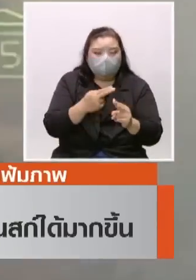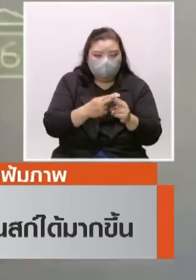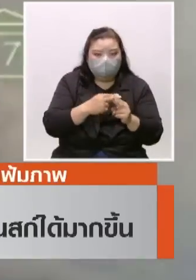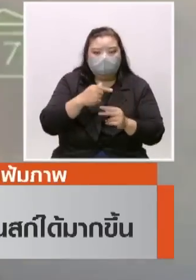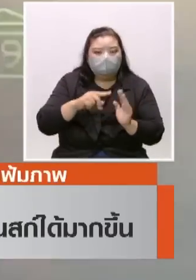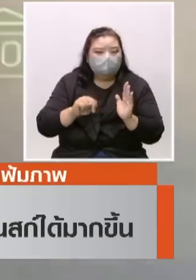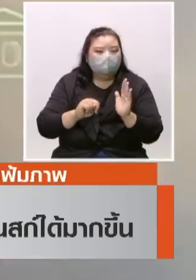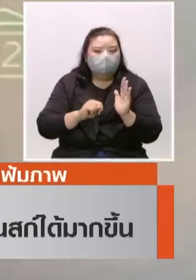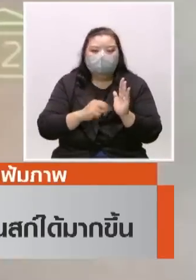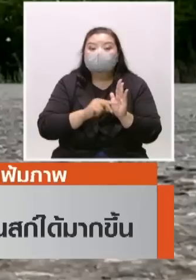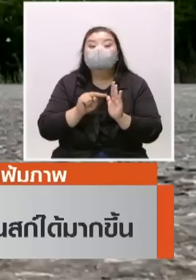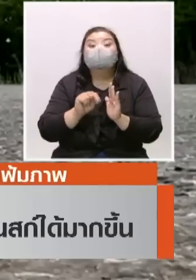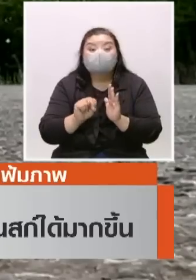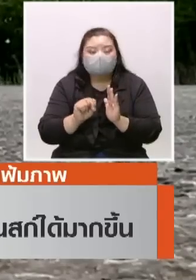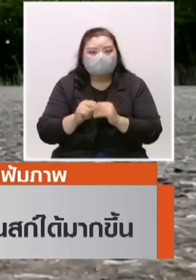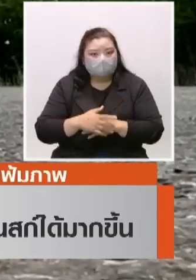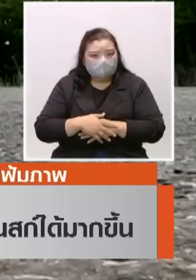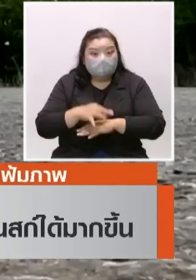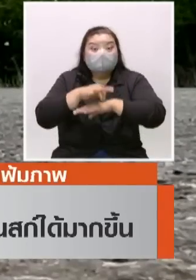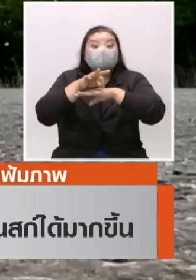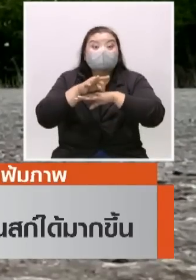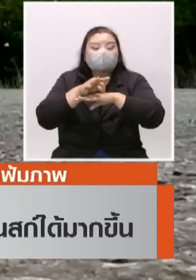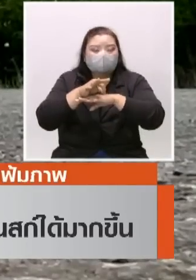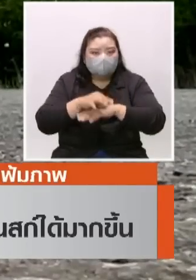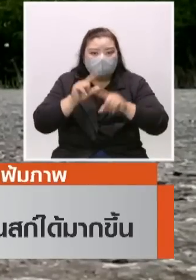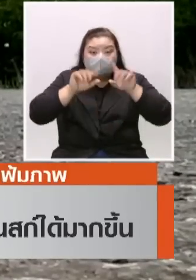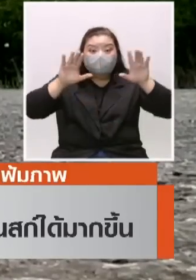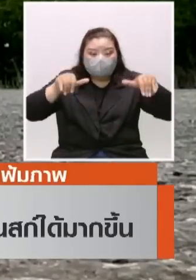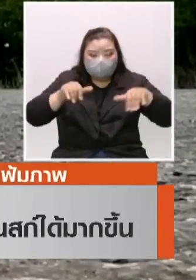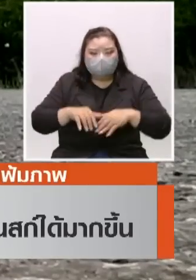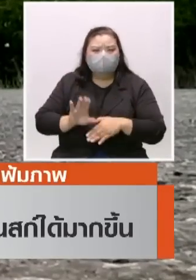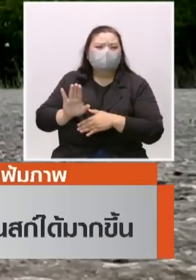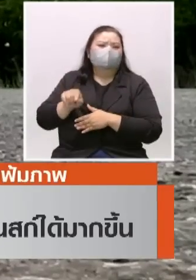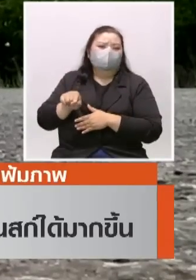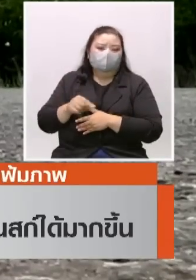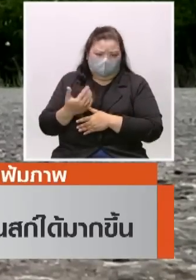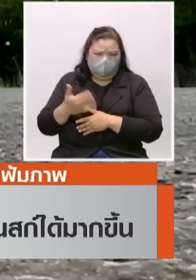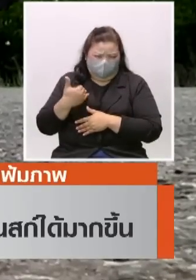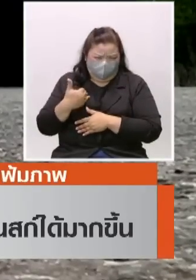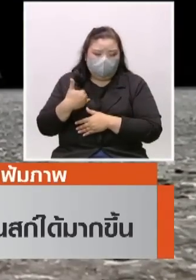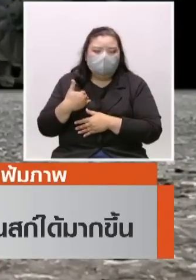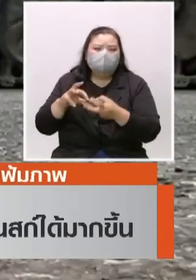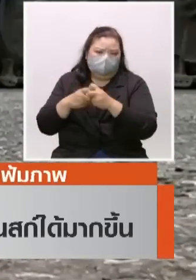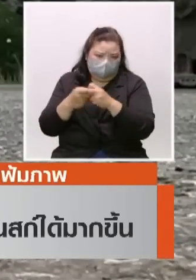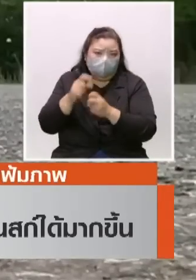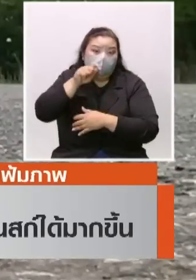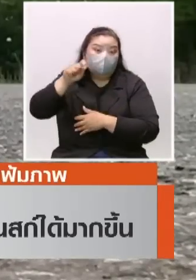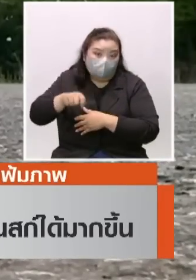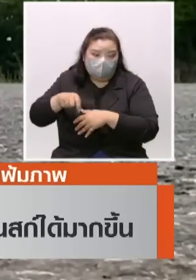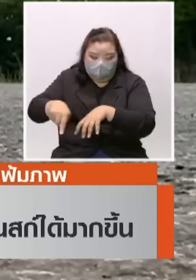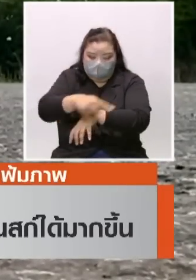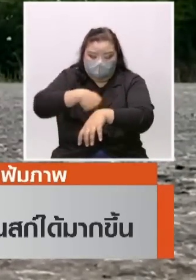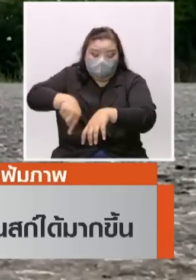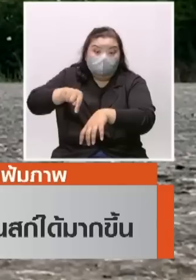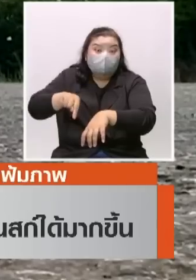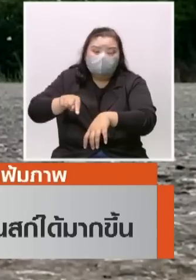าเซ็โก้ นายกเทศมนตี Severodonets เปิดเผยว่าสถานการณตอนนี้รอบเมือง Severodonets ทางอยู่เกรดก็ไม่